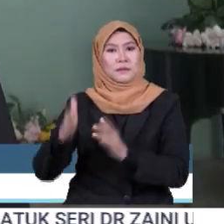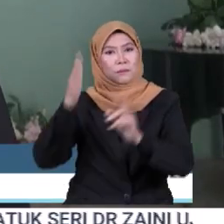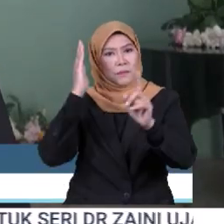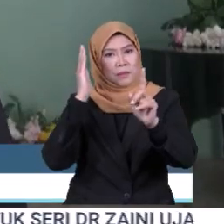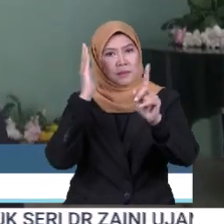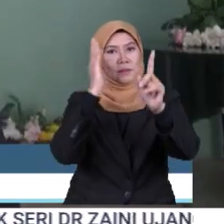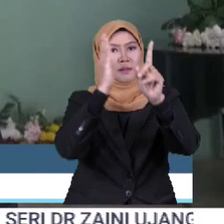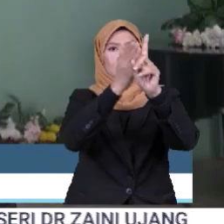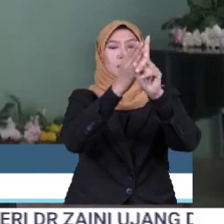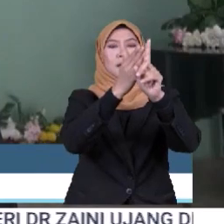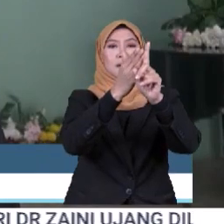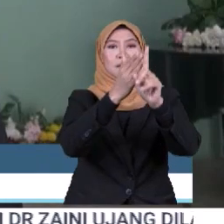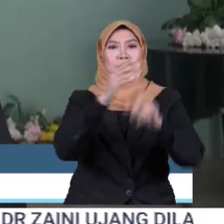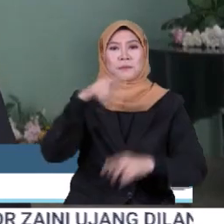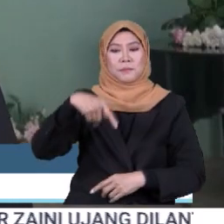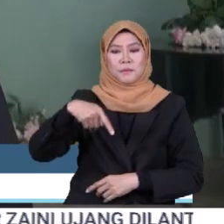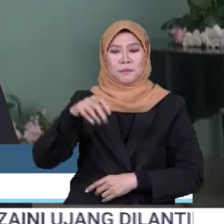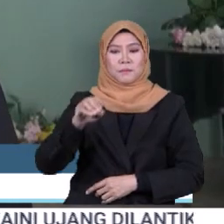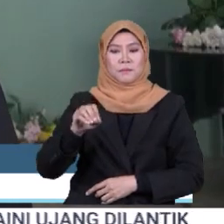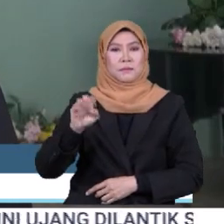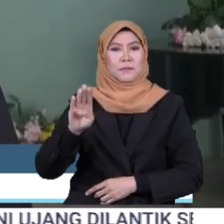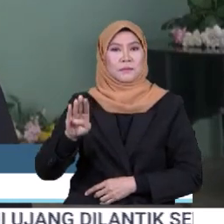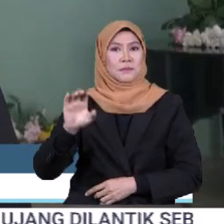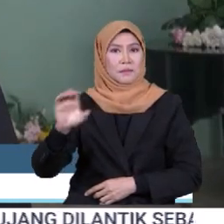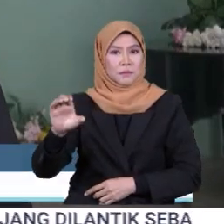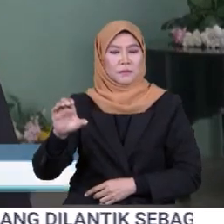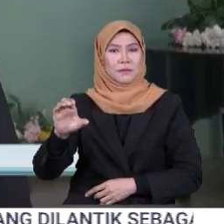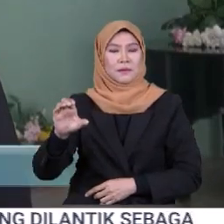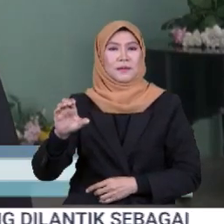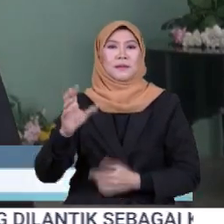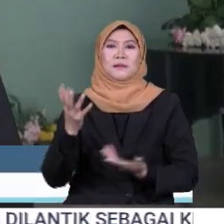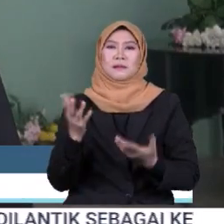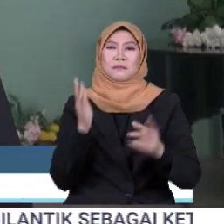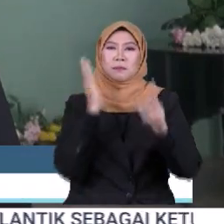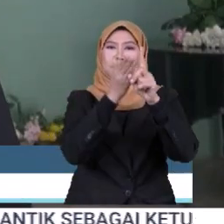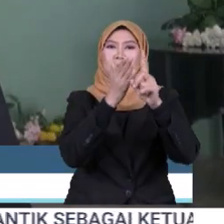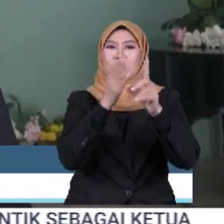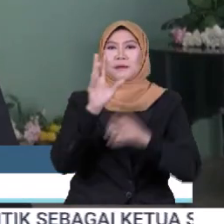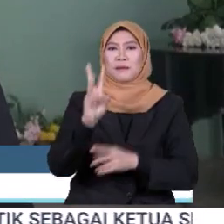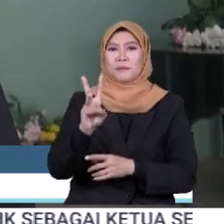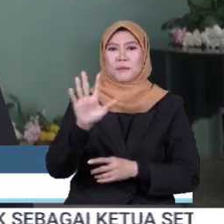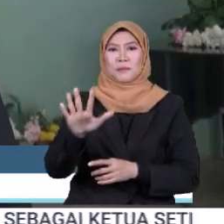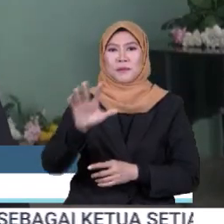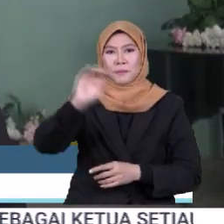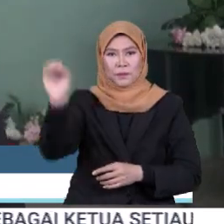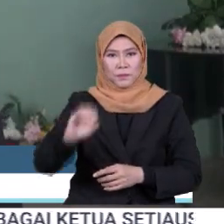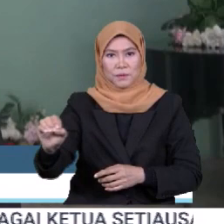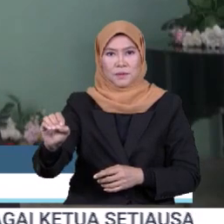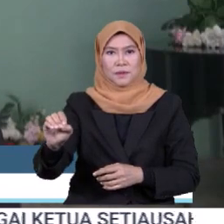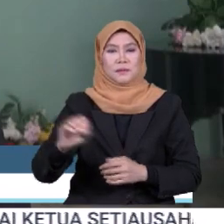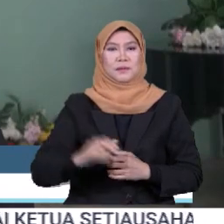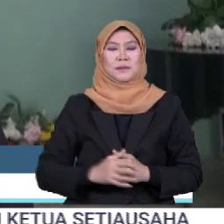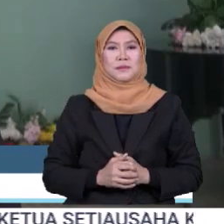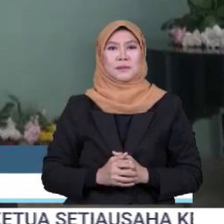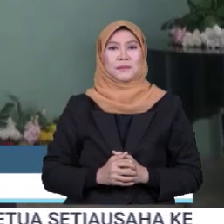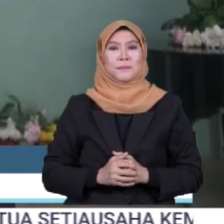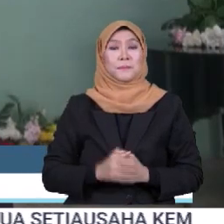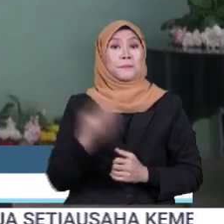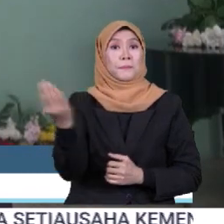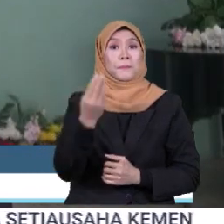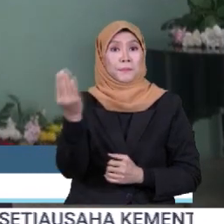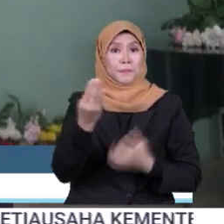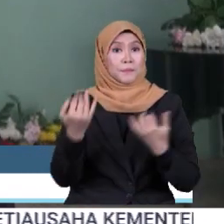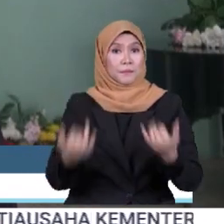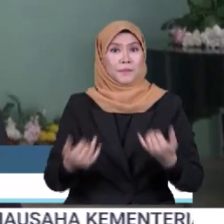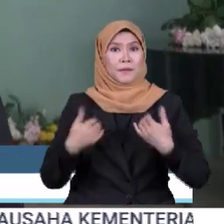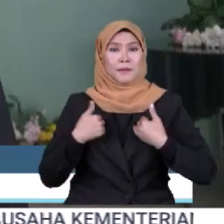mensasarkan pencapaian POBC peningkatan sehingga 65% POBC. Yang mana pada keadaan biasa sekarang